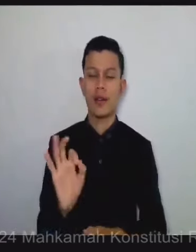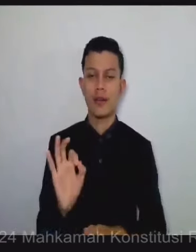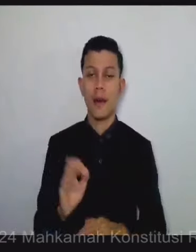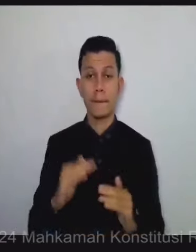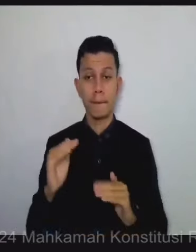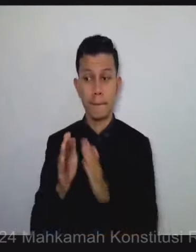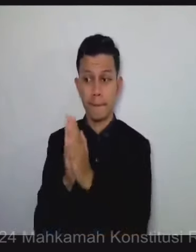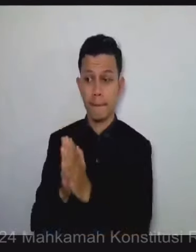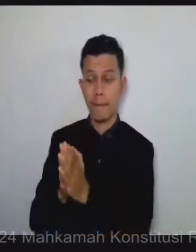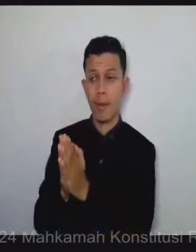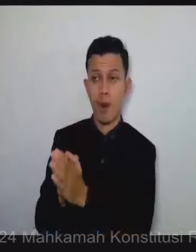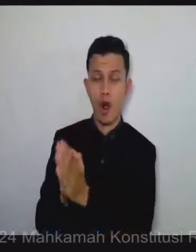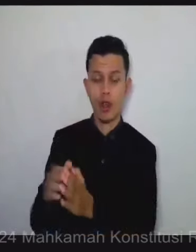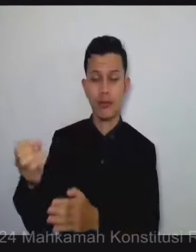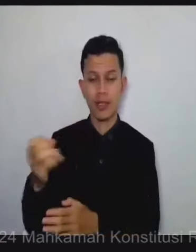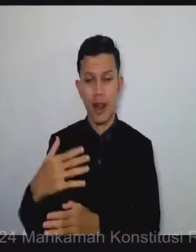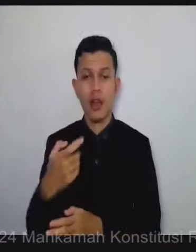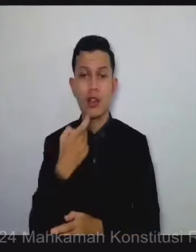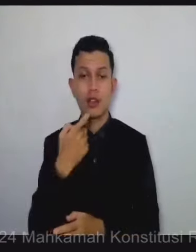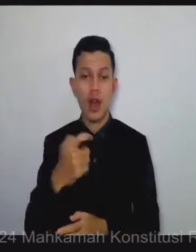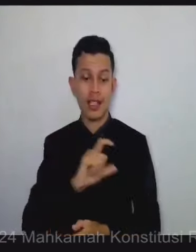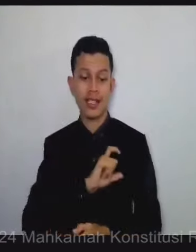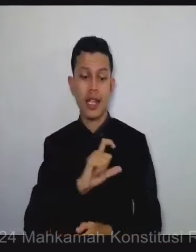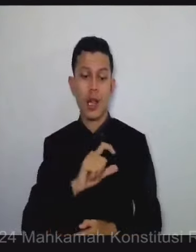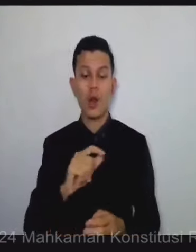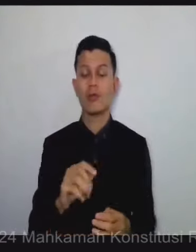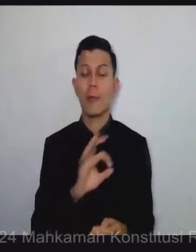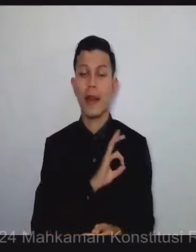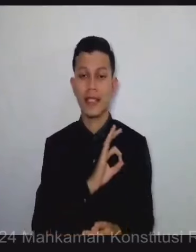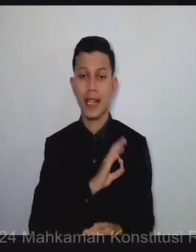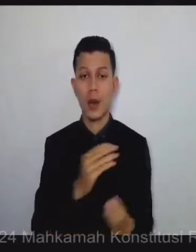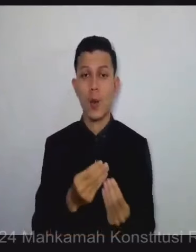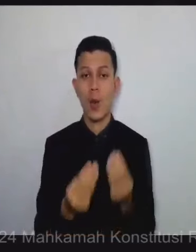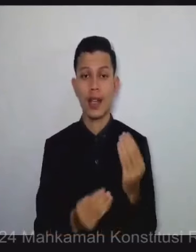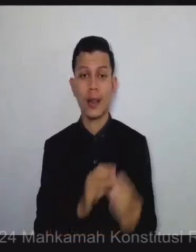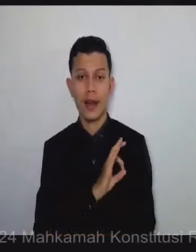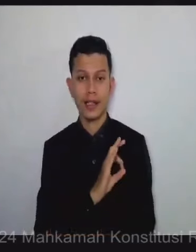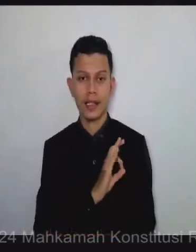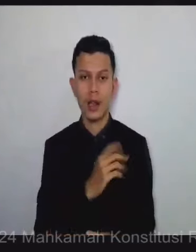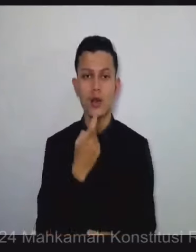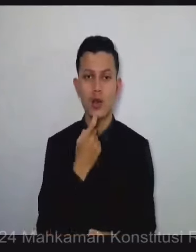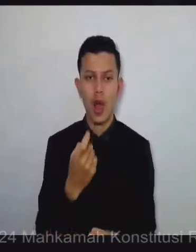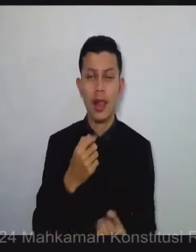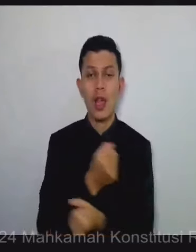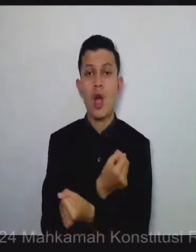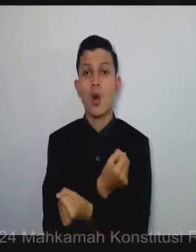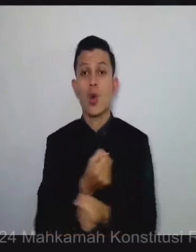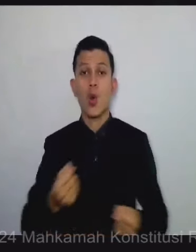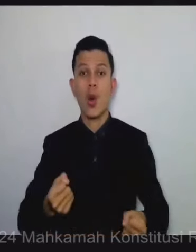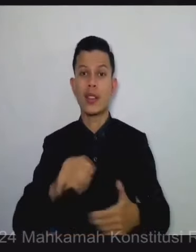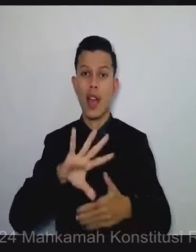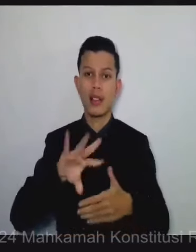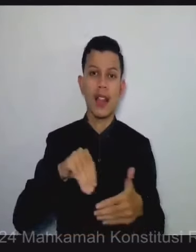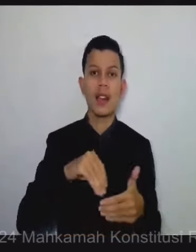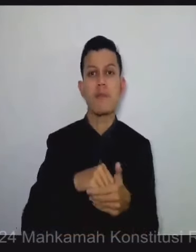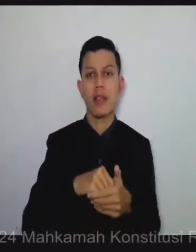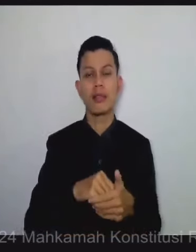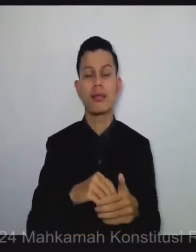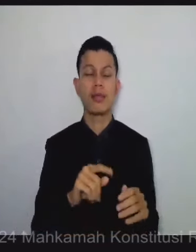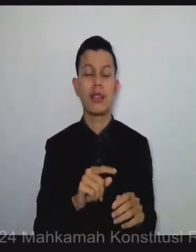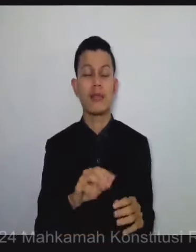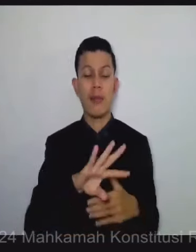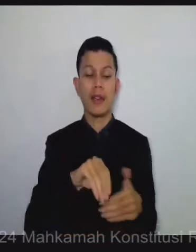mendalilkan berkenaan dengan keapsahan penjalanan presiden dan wakil presiden yang dikaitkan dengan adanya intervensi kekuasaan dalam proses pencalonan Pasangan calon nomor urut